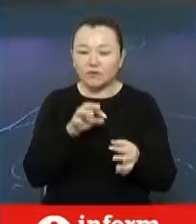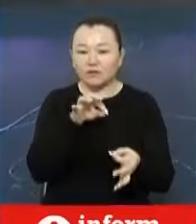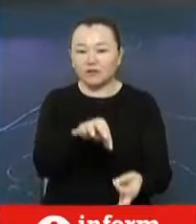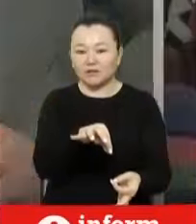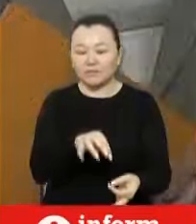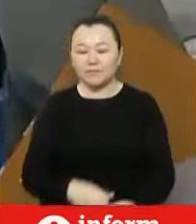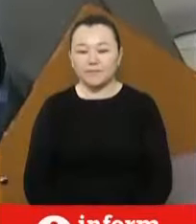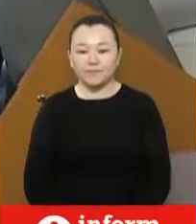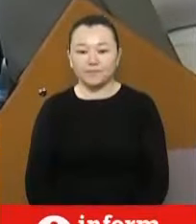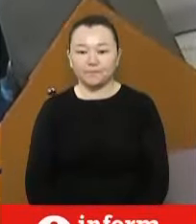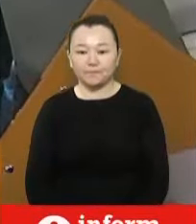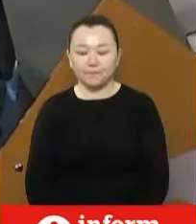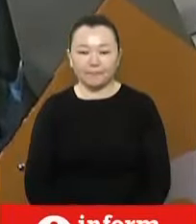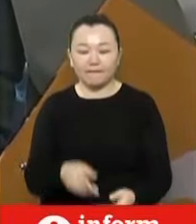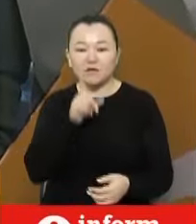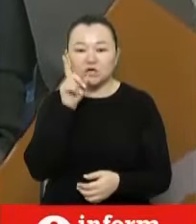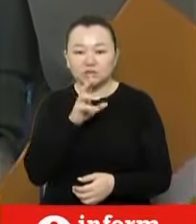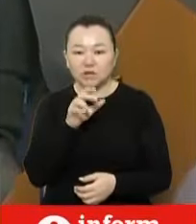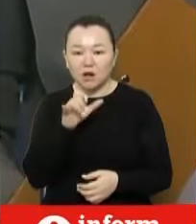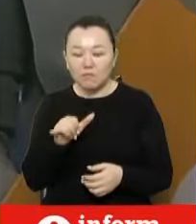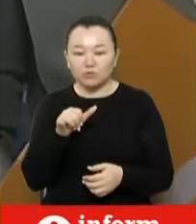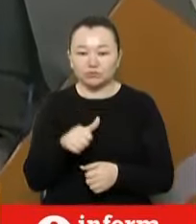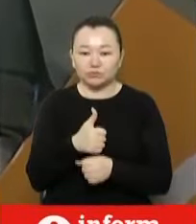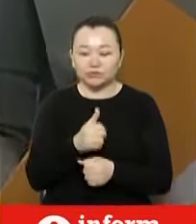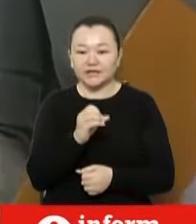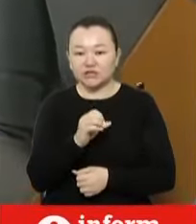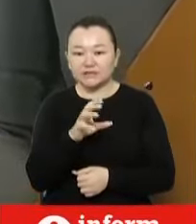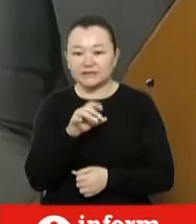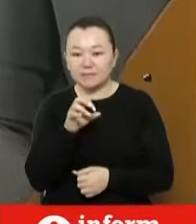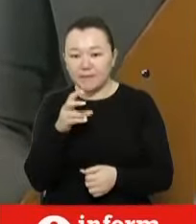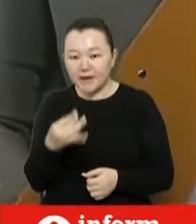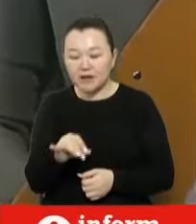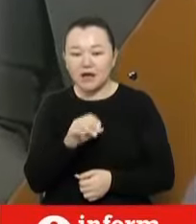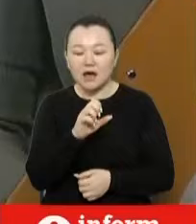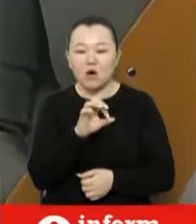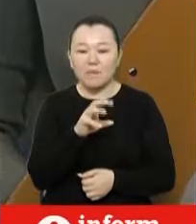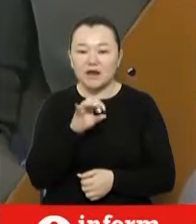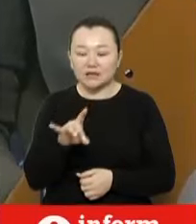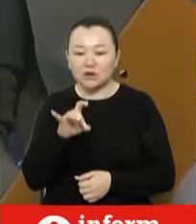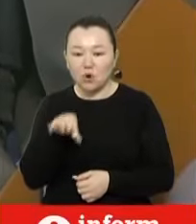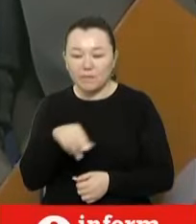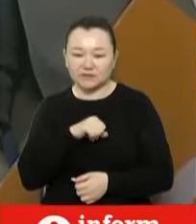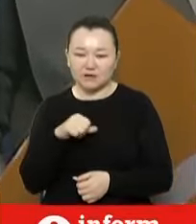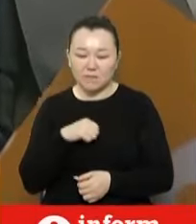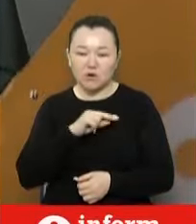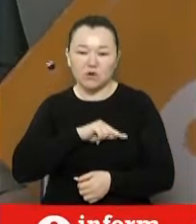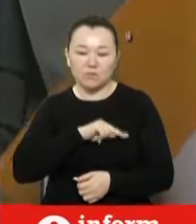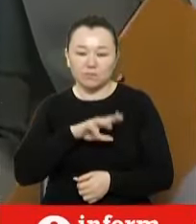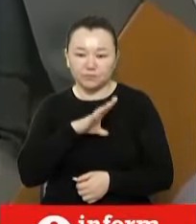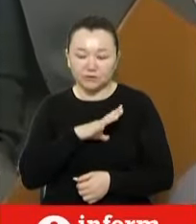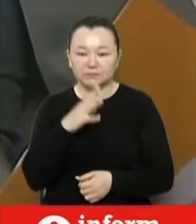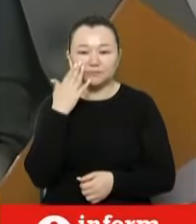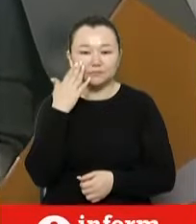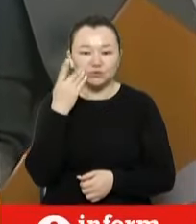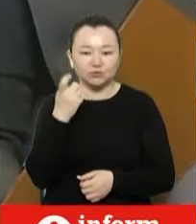қалған. Жасыл даму төрағасы Ержан Сәрсенбайдың айтуынша, оператор роп өз бетінше қызмет етіп тұрғанда шамамен